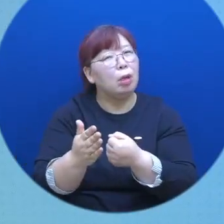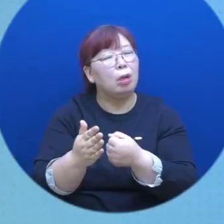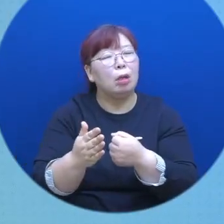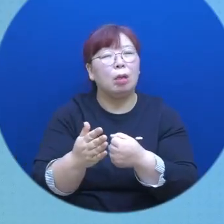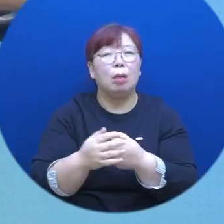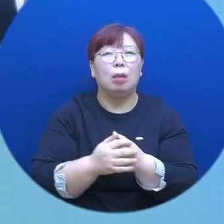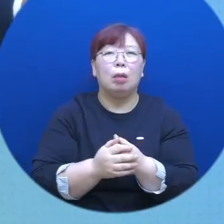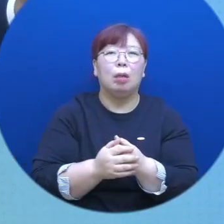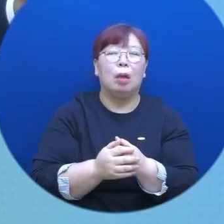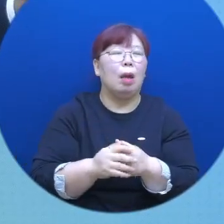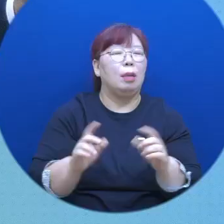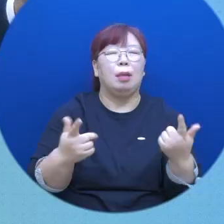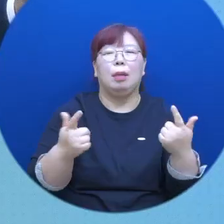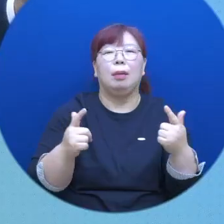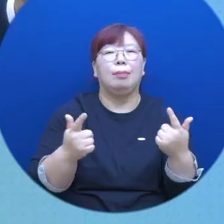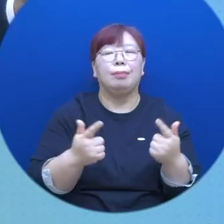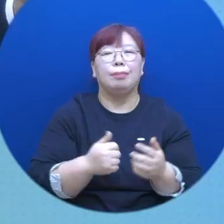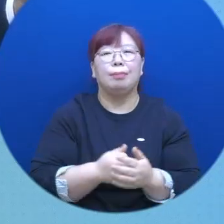연구진은 그렇지 않다.